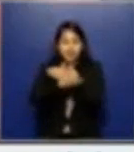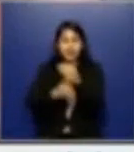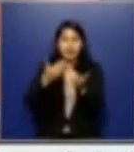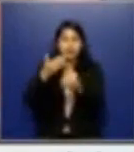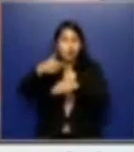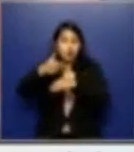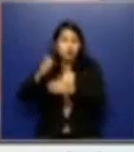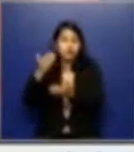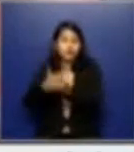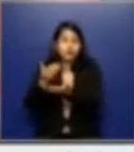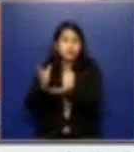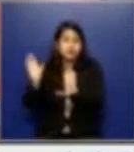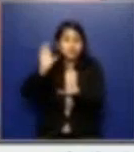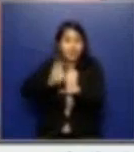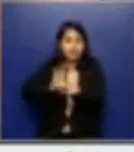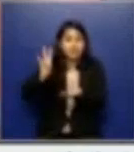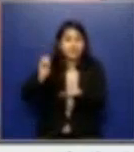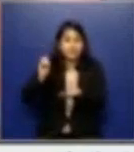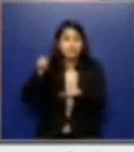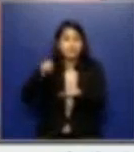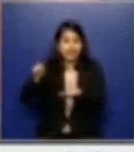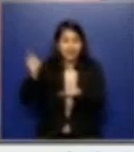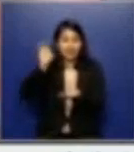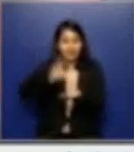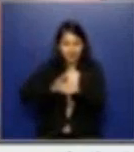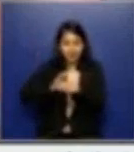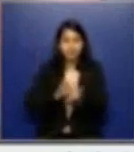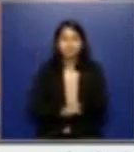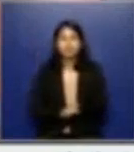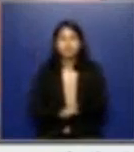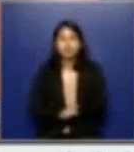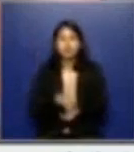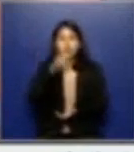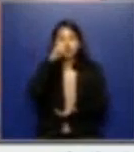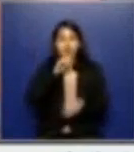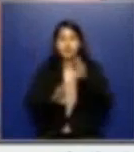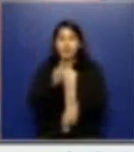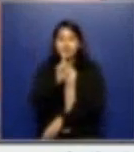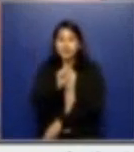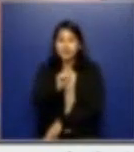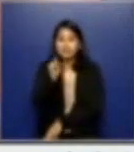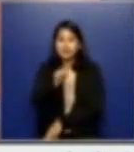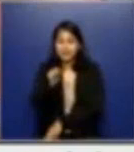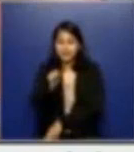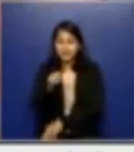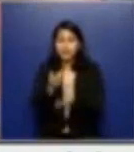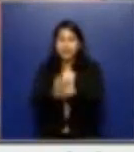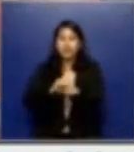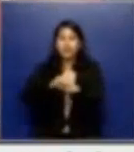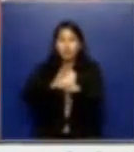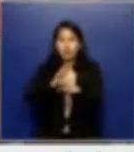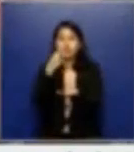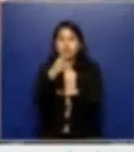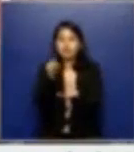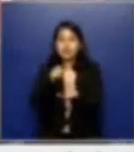ามาเป็น 70% เลยในประเทศ 20 กว่า%แล้วงบประมาณ 17%